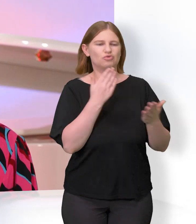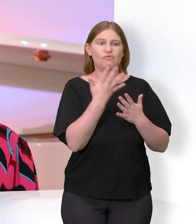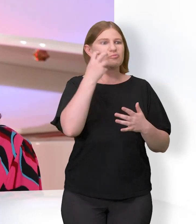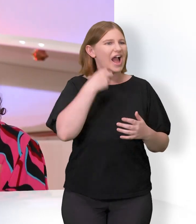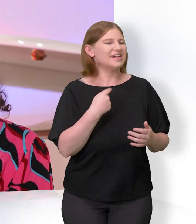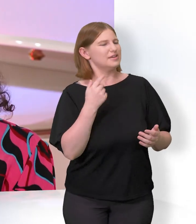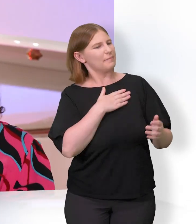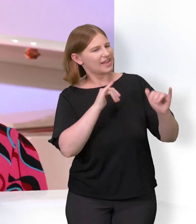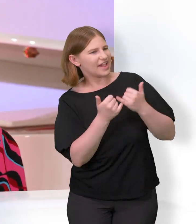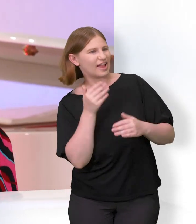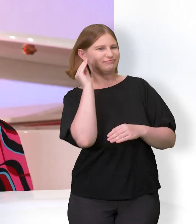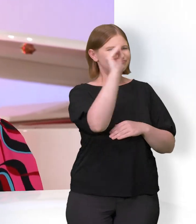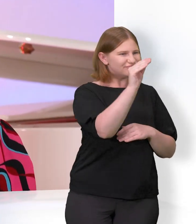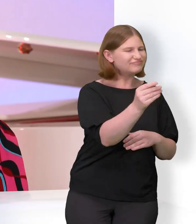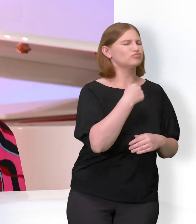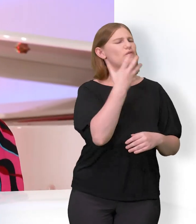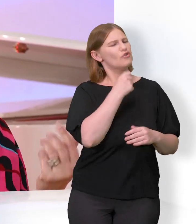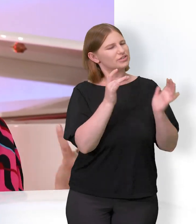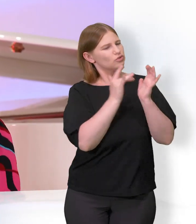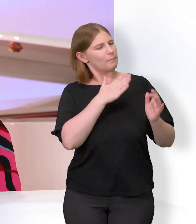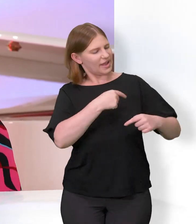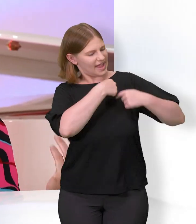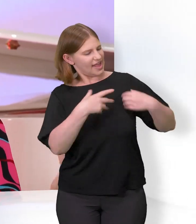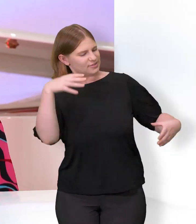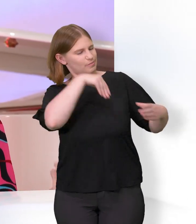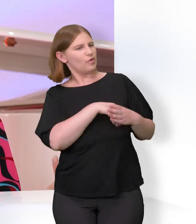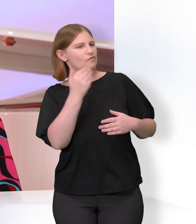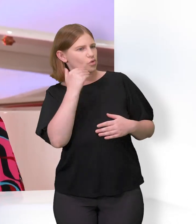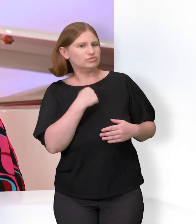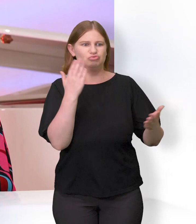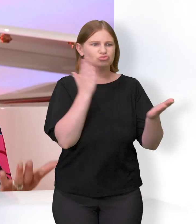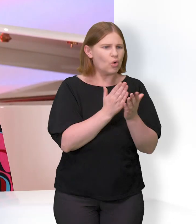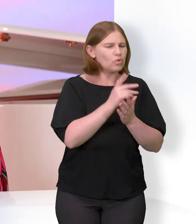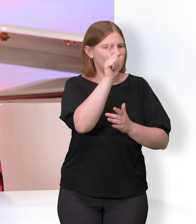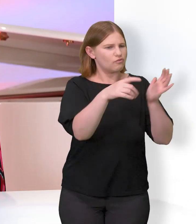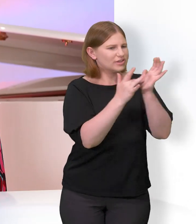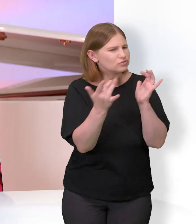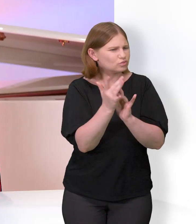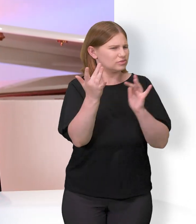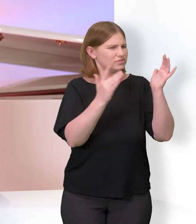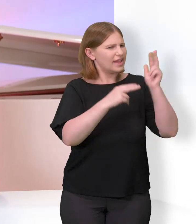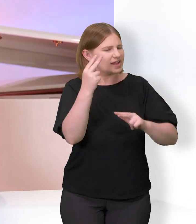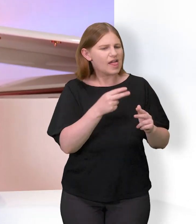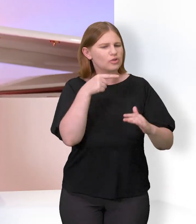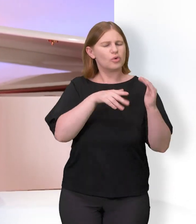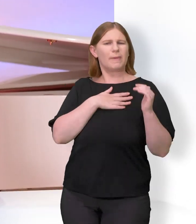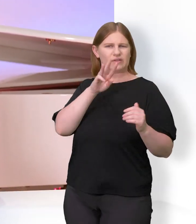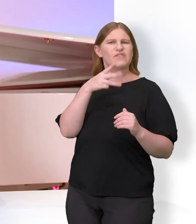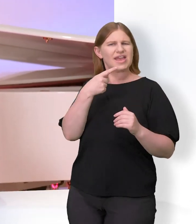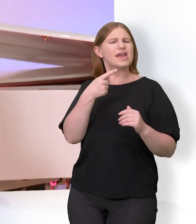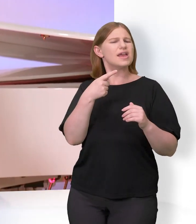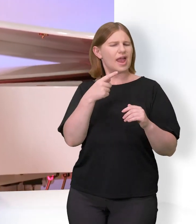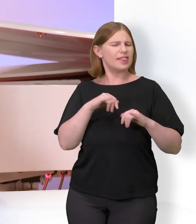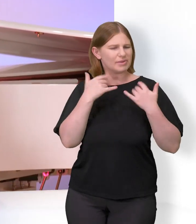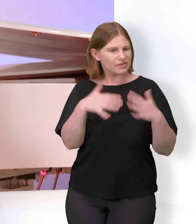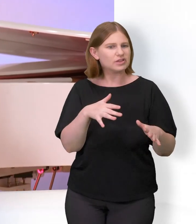gehören. Ich hatte ja schon sein Wirken kennengelernt und sein Wesen schmecken gelernt in der Umgebung, in der ich war, in der WG. Und von meinem